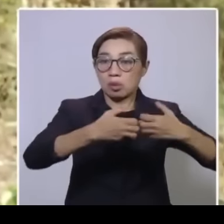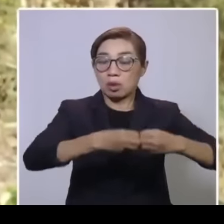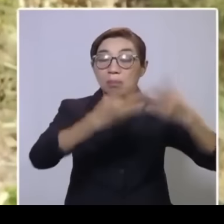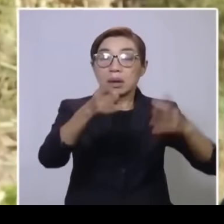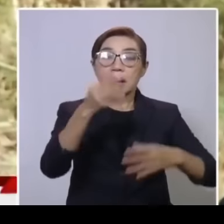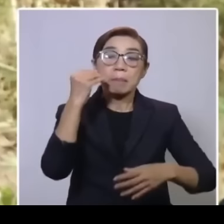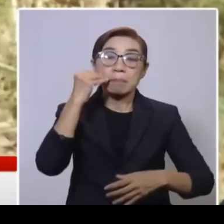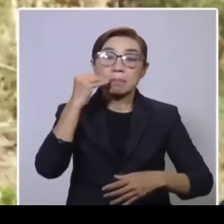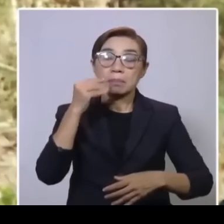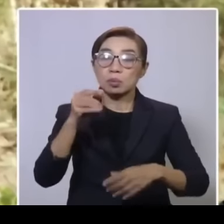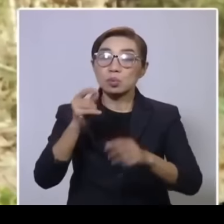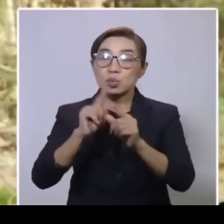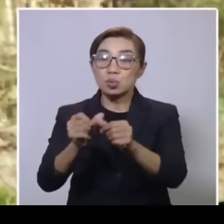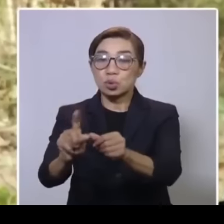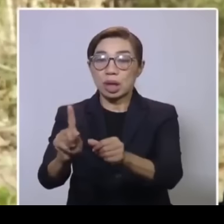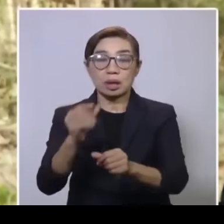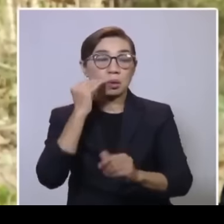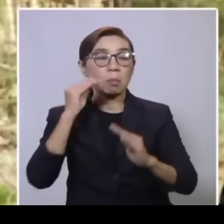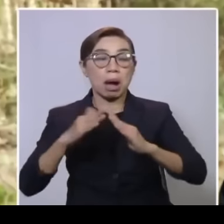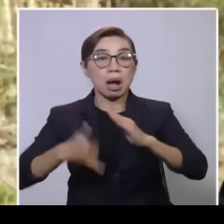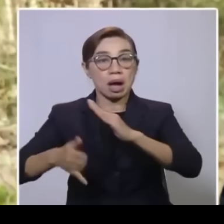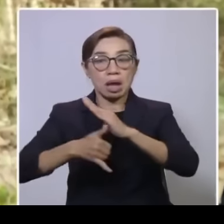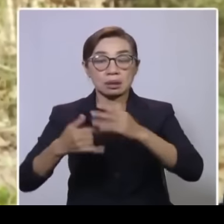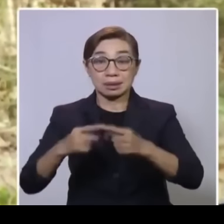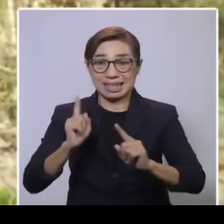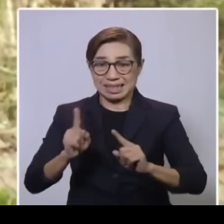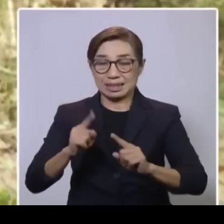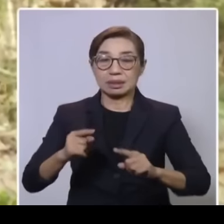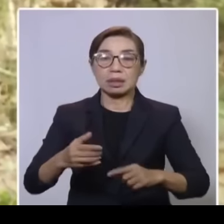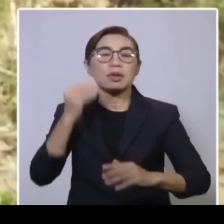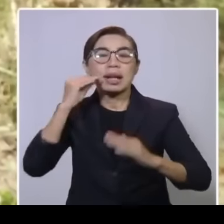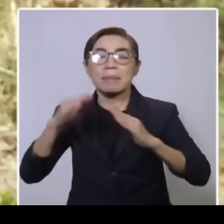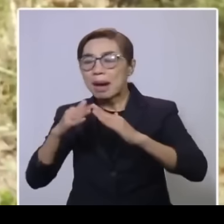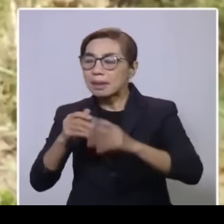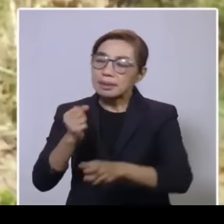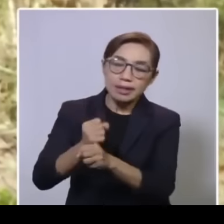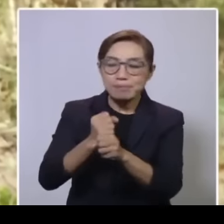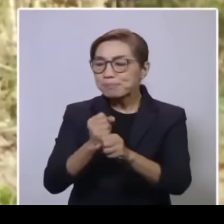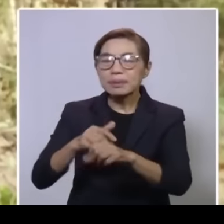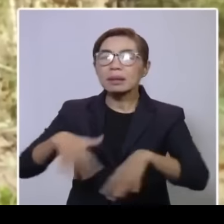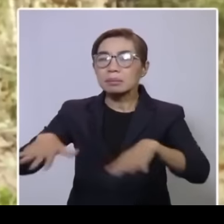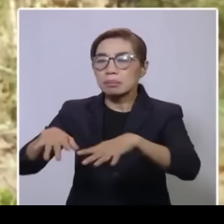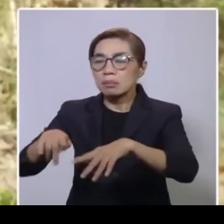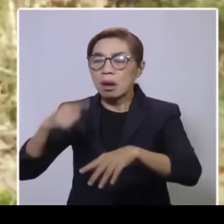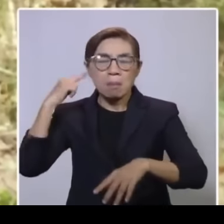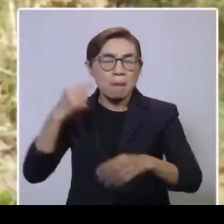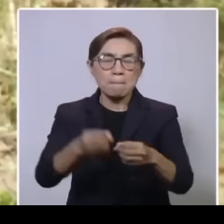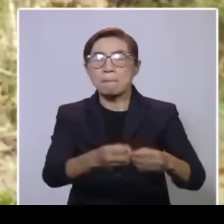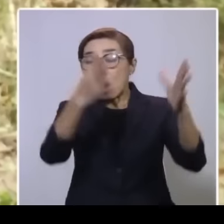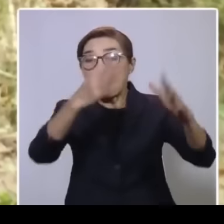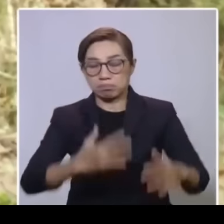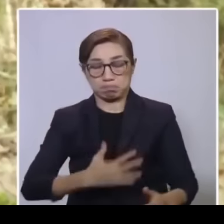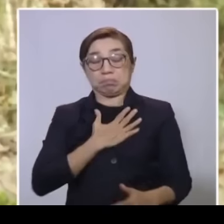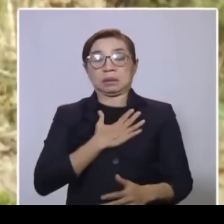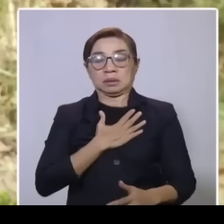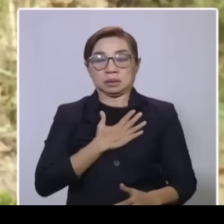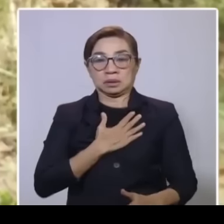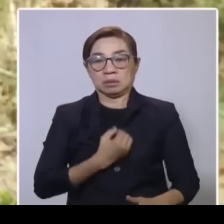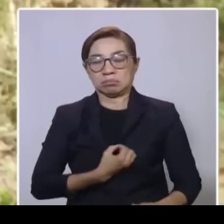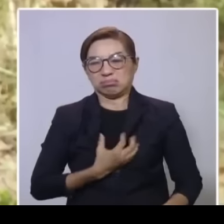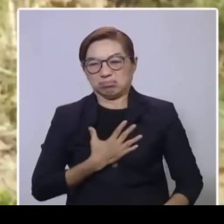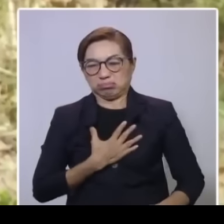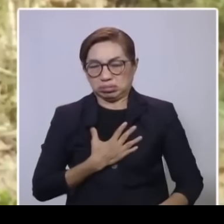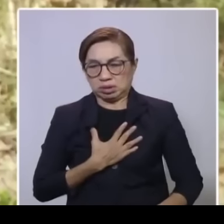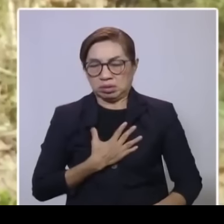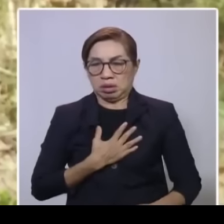ว แบบเมื่อแบบไม่ได้ก็คือแชร์ชีวิตประจำวันแต่ว่าอยู่ในบ้านพอบึ้มบึ้มเมื่อมันแน่นขึ้นในอกอ ่ ะแน่นขึ้นในอกแล้วก็เ